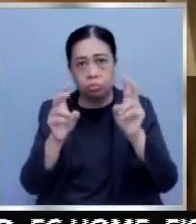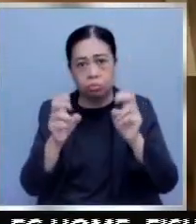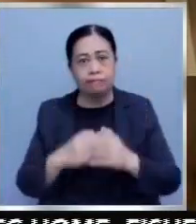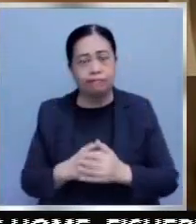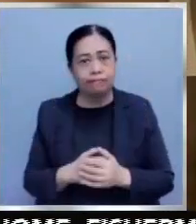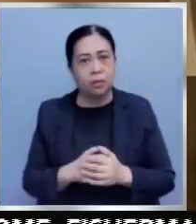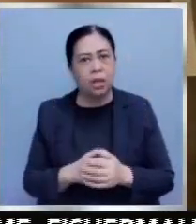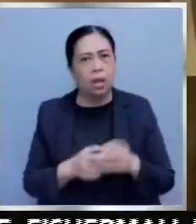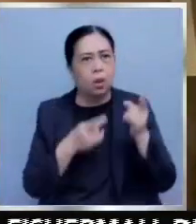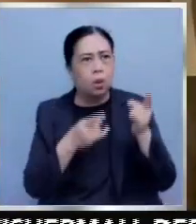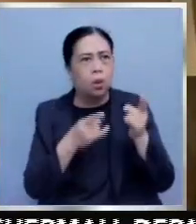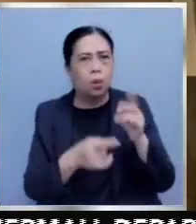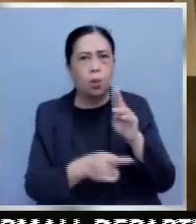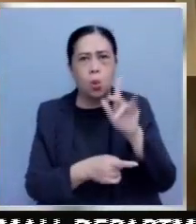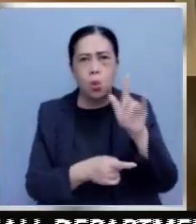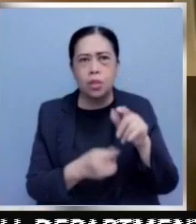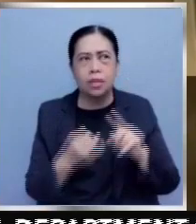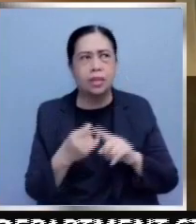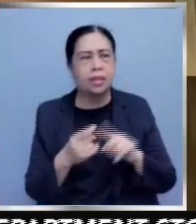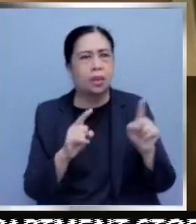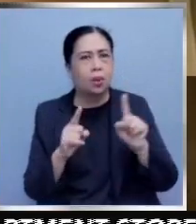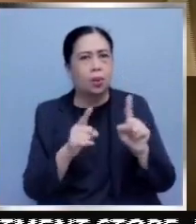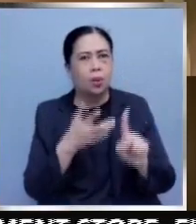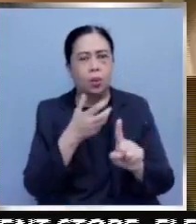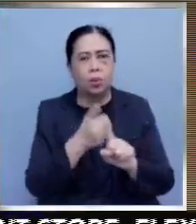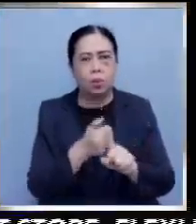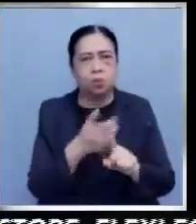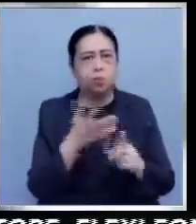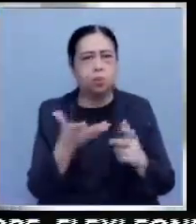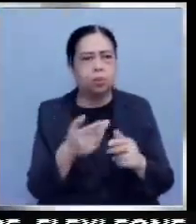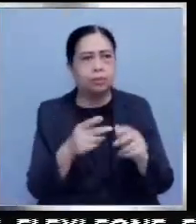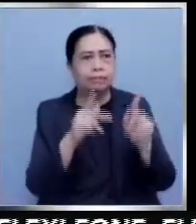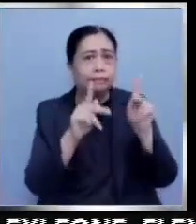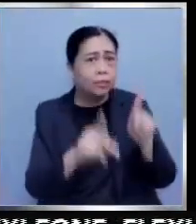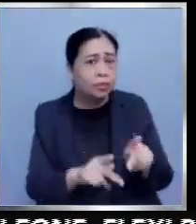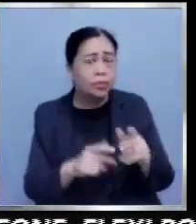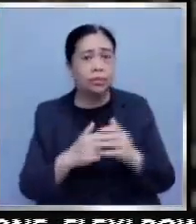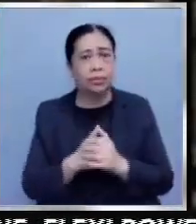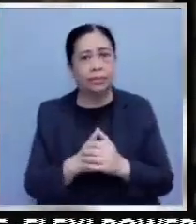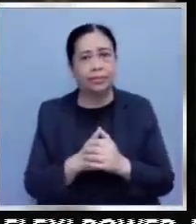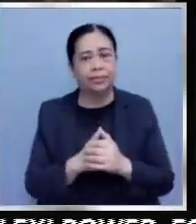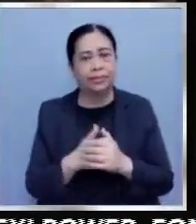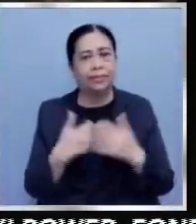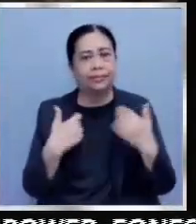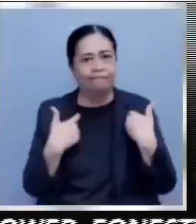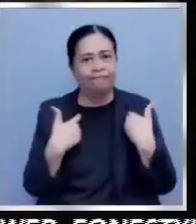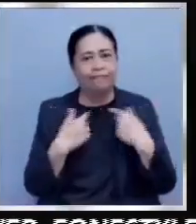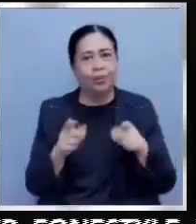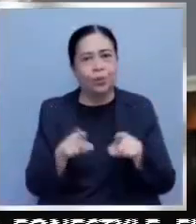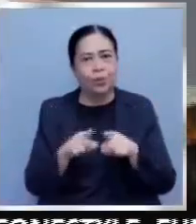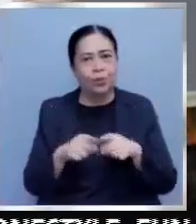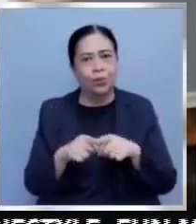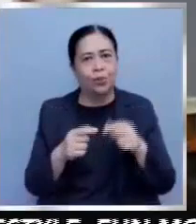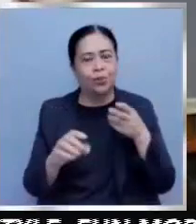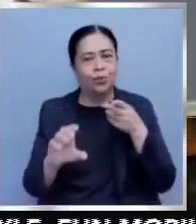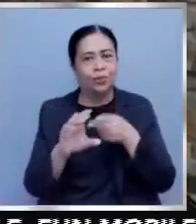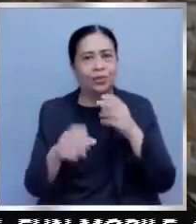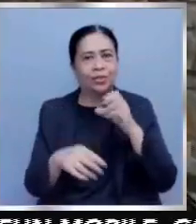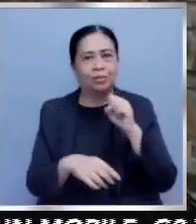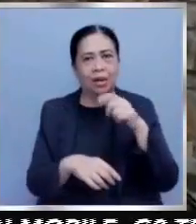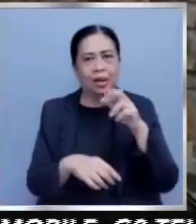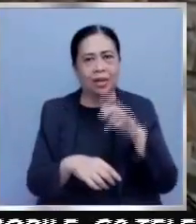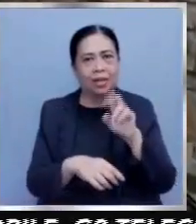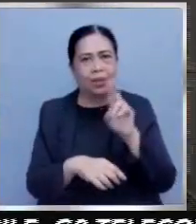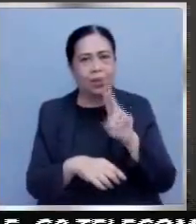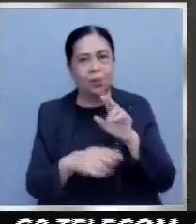bullying po, kung ano yung makaka-apekto nito sa isang tao. Papasok din sa Sparkle You si kapuso singer Zephanie